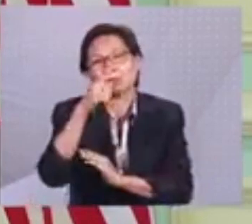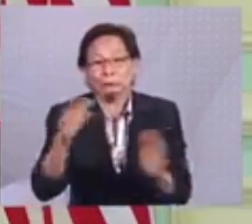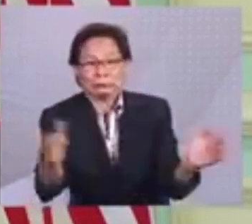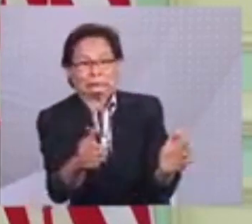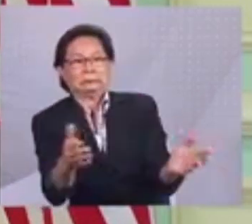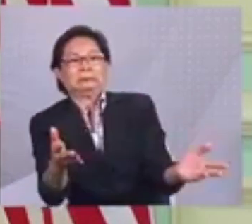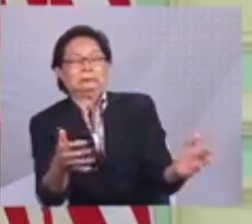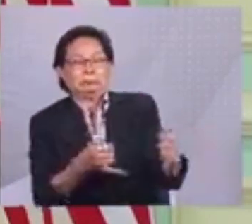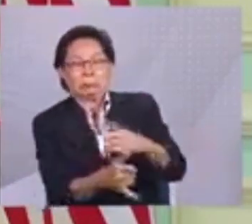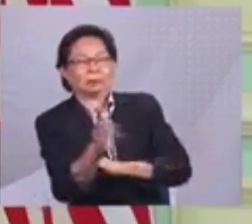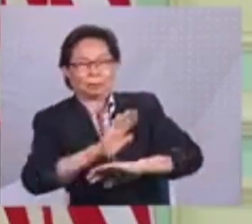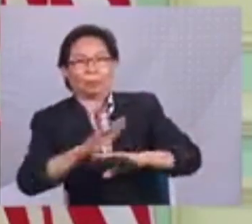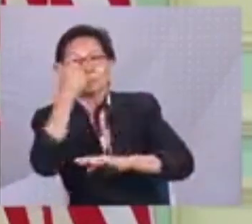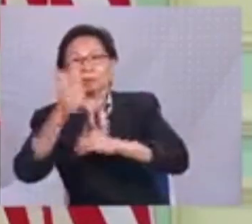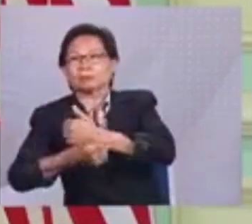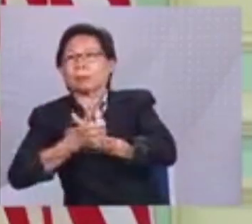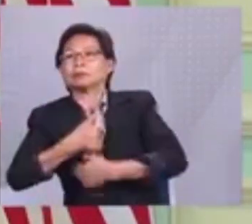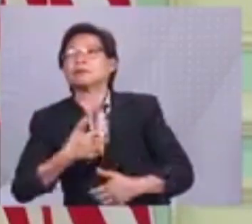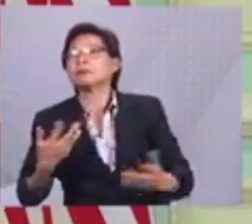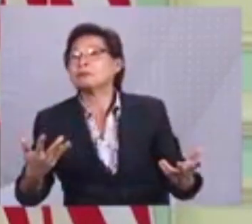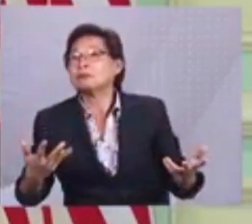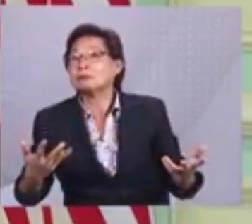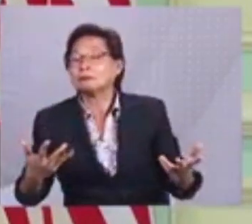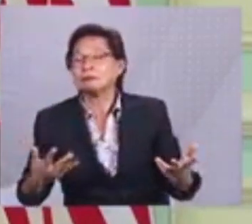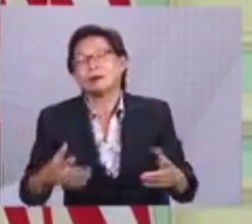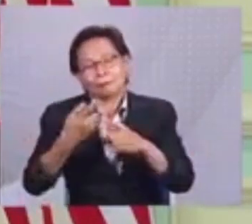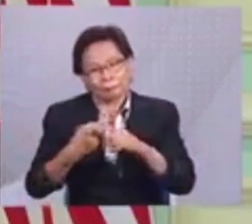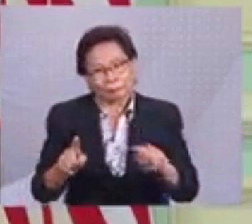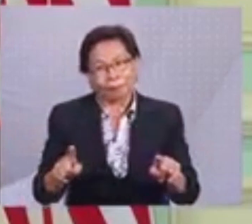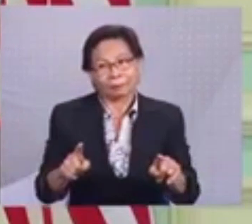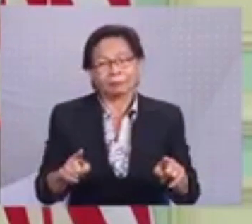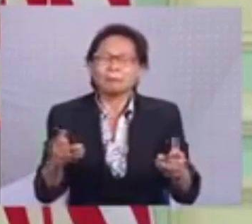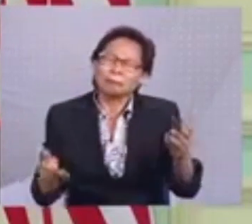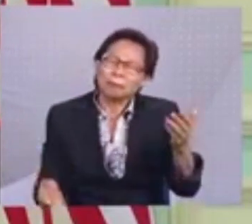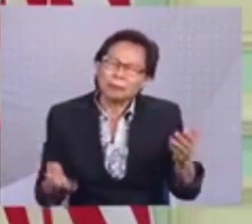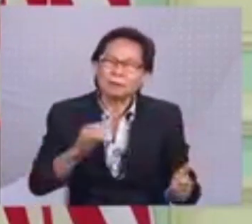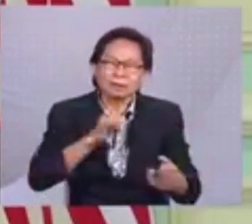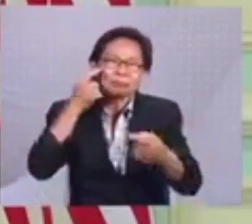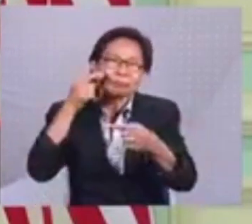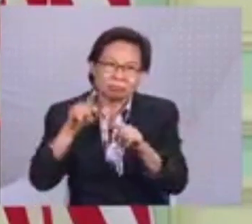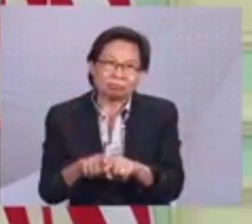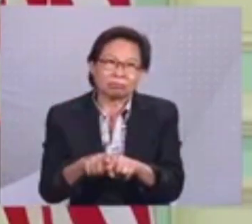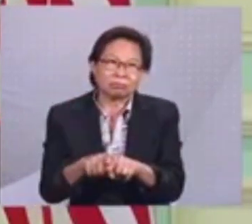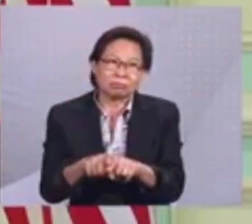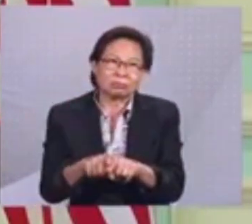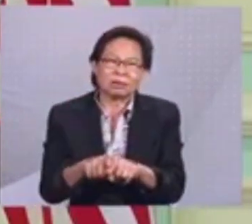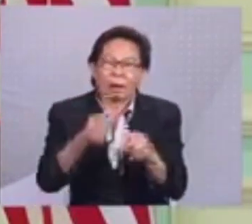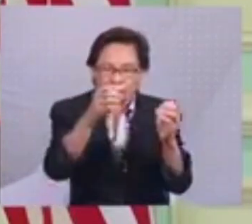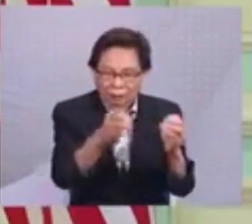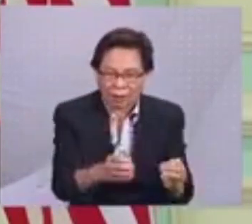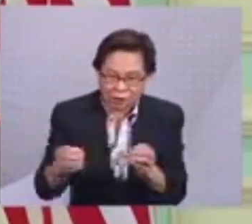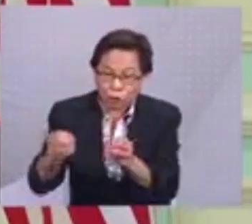kerana membahayakan kepada diri sendiri. Jadi walau mana pun, mungkin saya setuju supaya